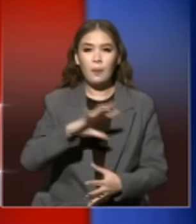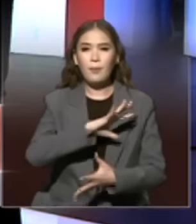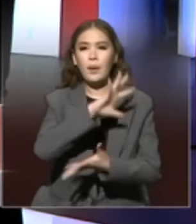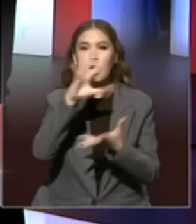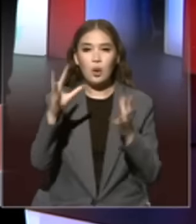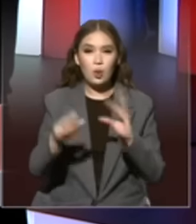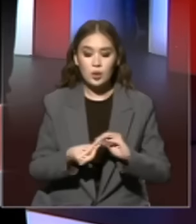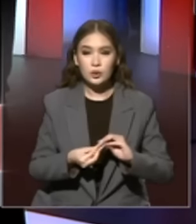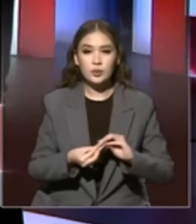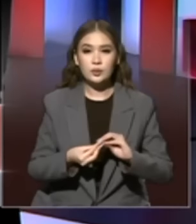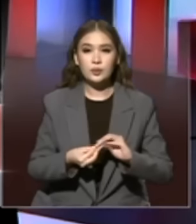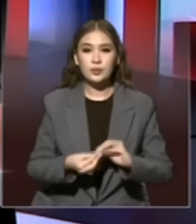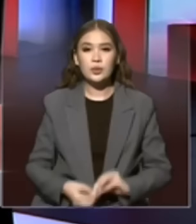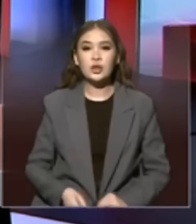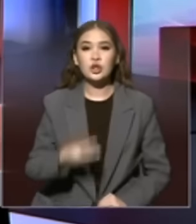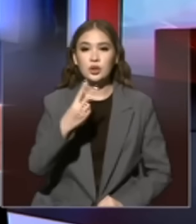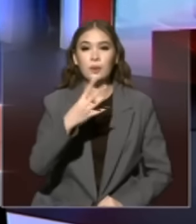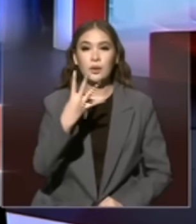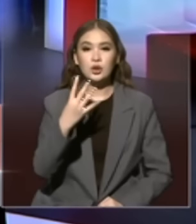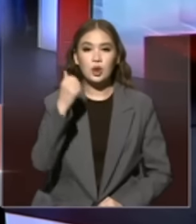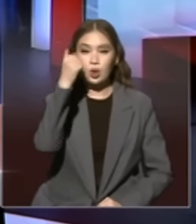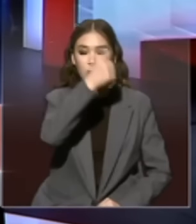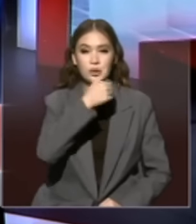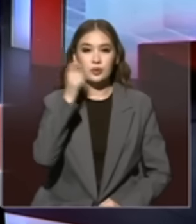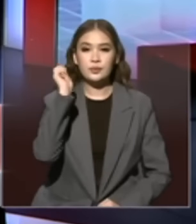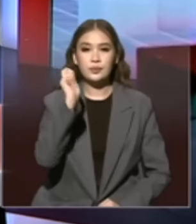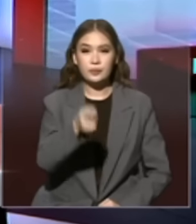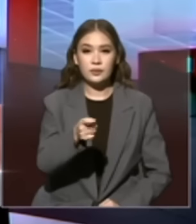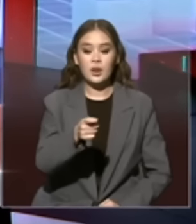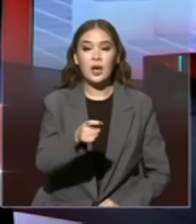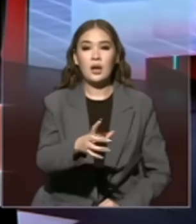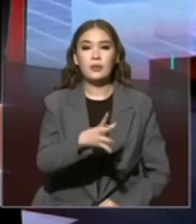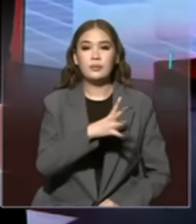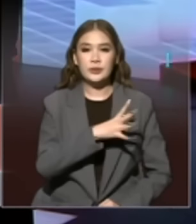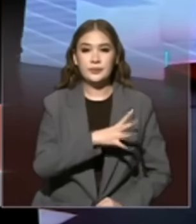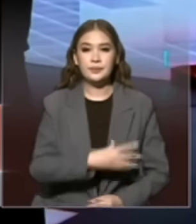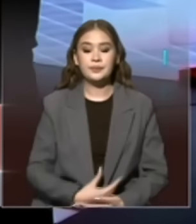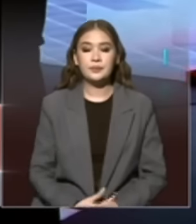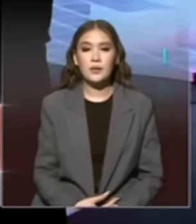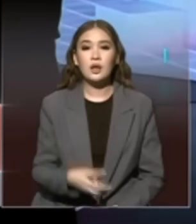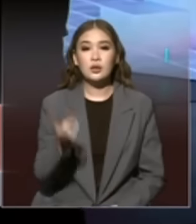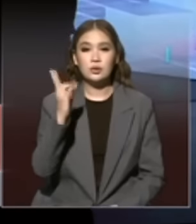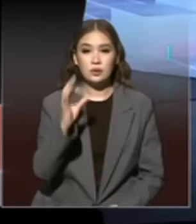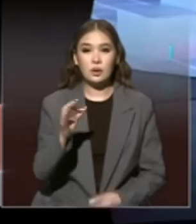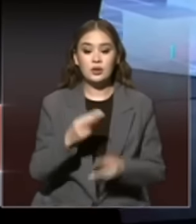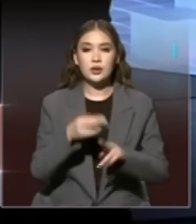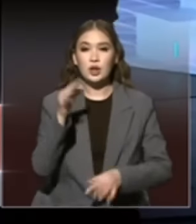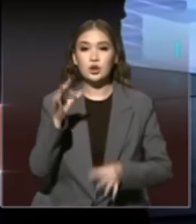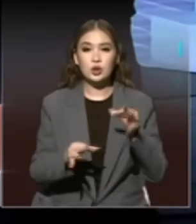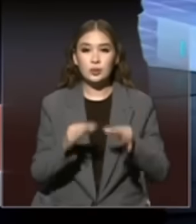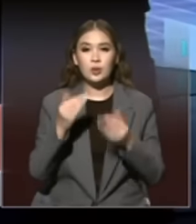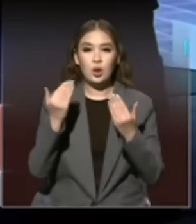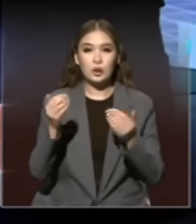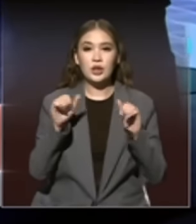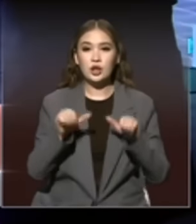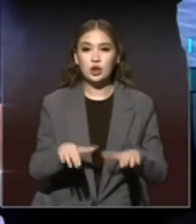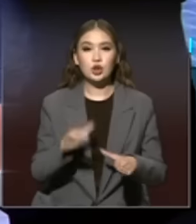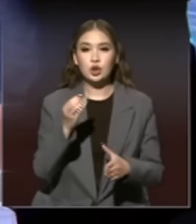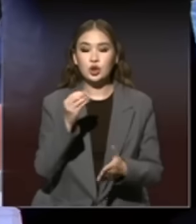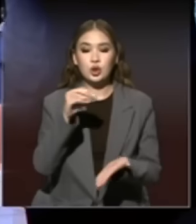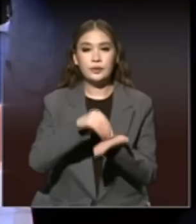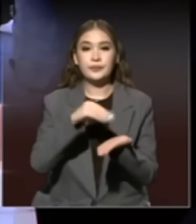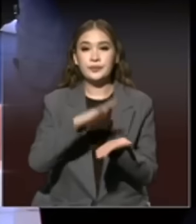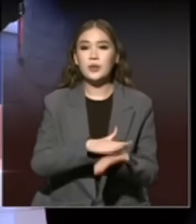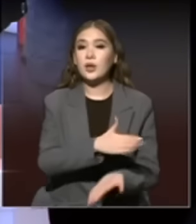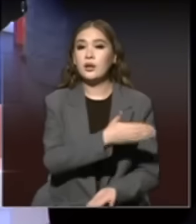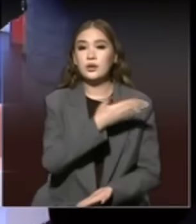барлығын 24 жылды сот тағайындап шығарды міне. Бірақ соттың үкімі әлі күшіне енген жоқ.